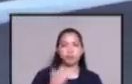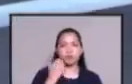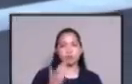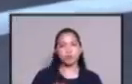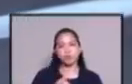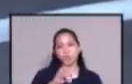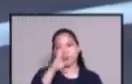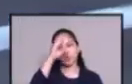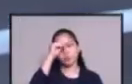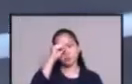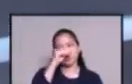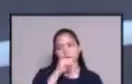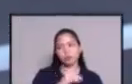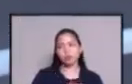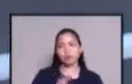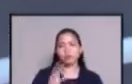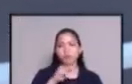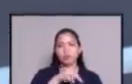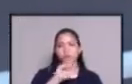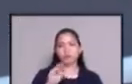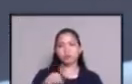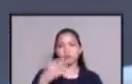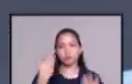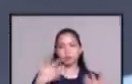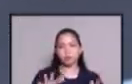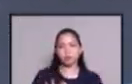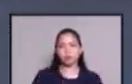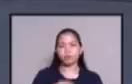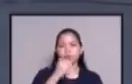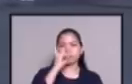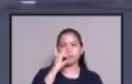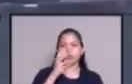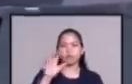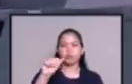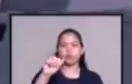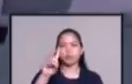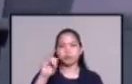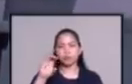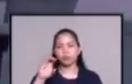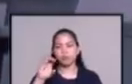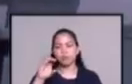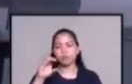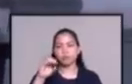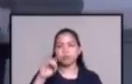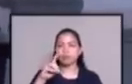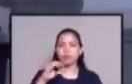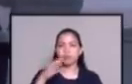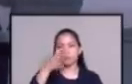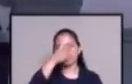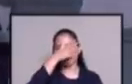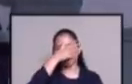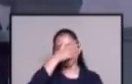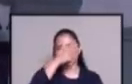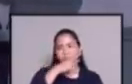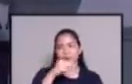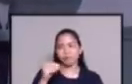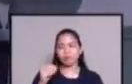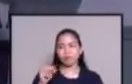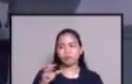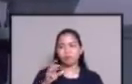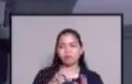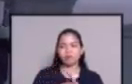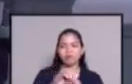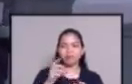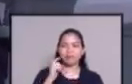Nasawi ang isang batang lalaki sa Maynila matapos umanong painumin ng asido ng sarili niyang ama. Ang ugato ng krimen,